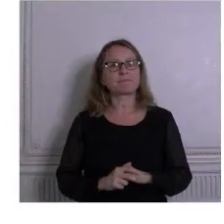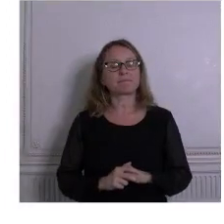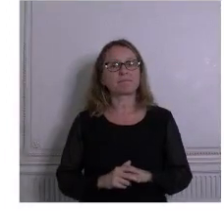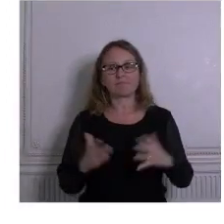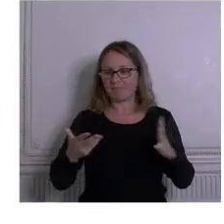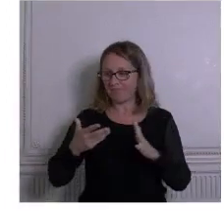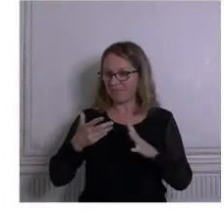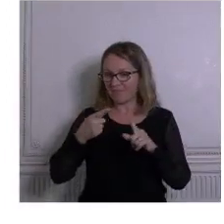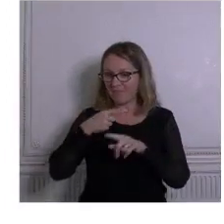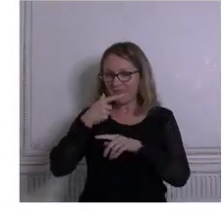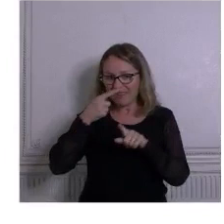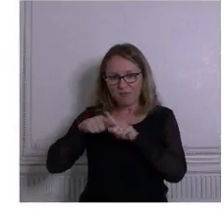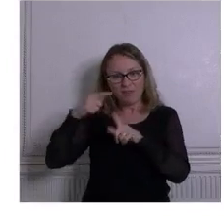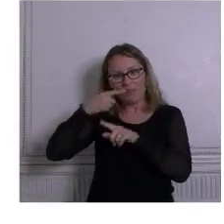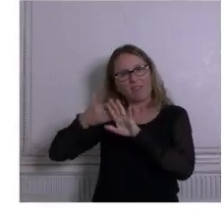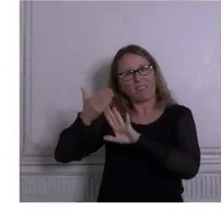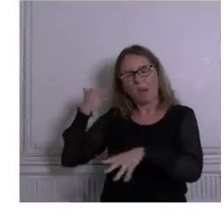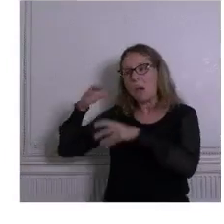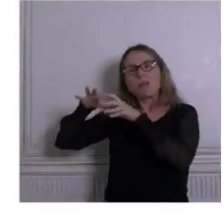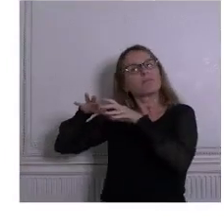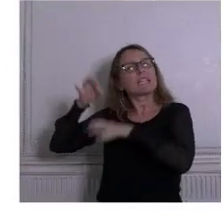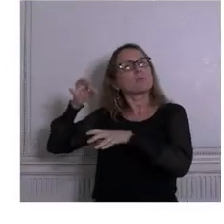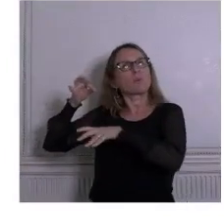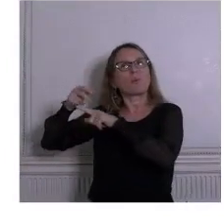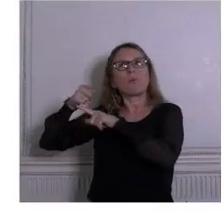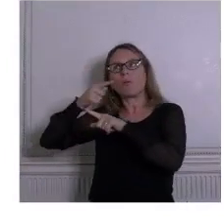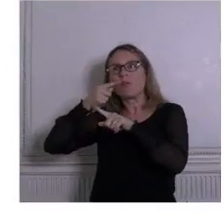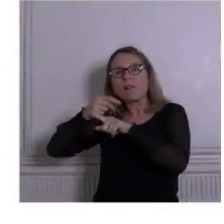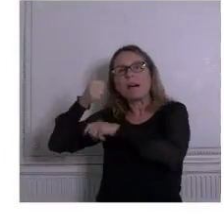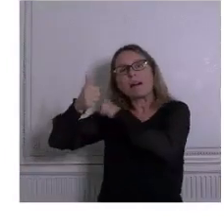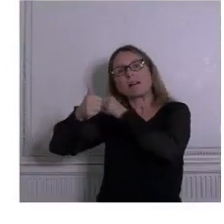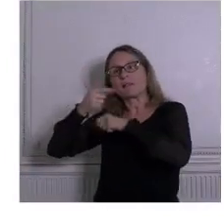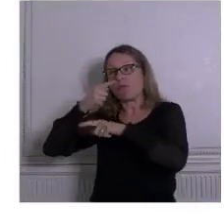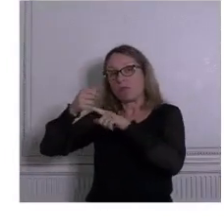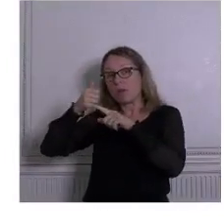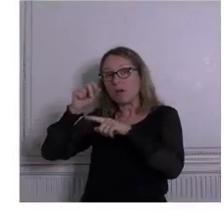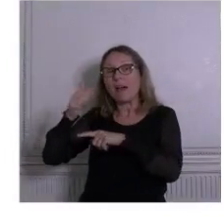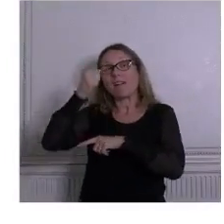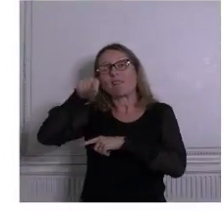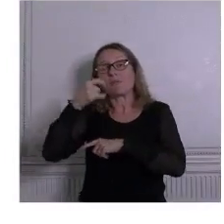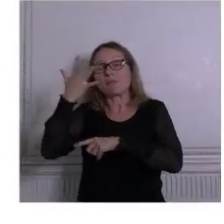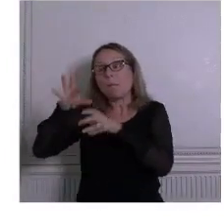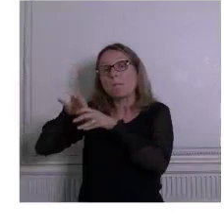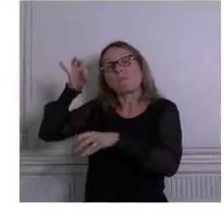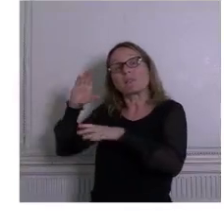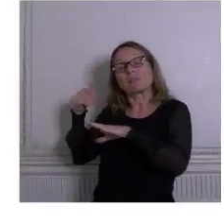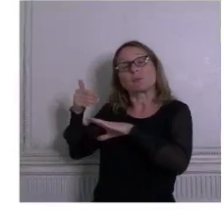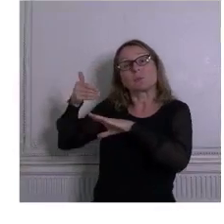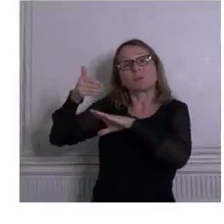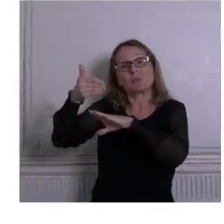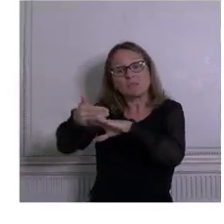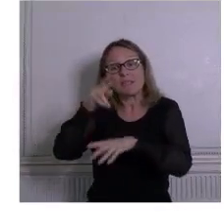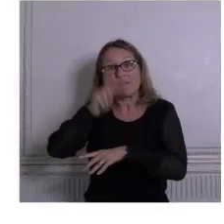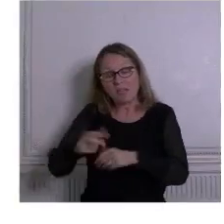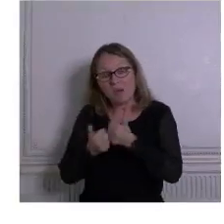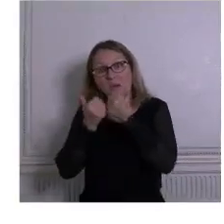peu près 3 millions d'euros. 3 millions d'euros, c'est 90 fonctionnaires de catégorie C sur une année chargés. Et donc, il est évident